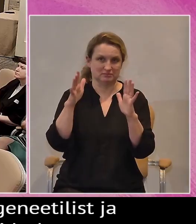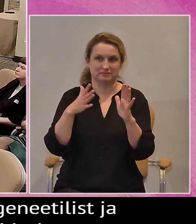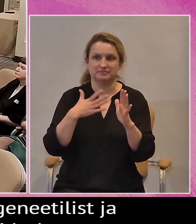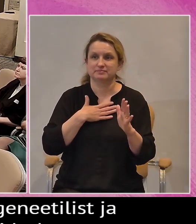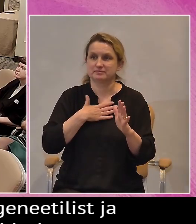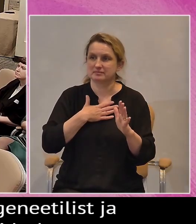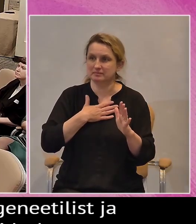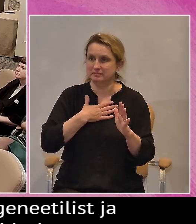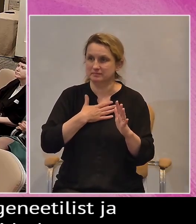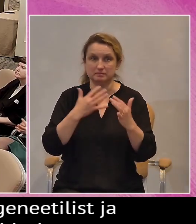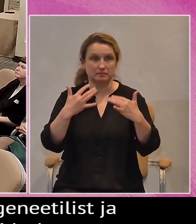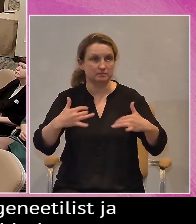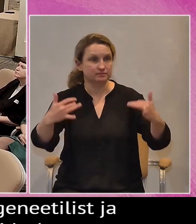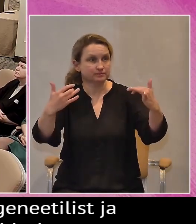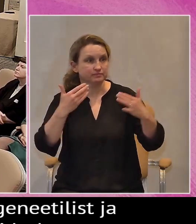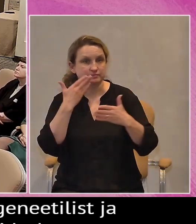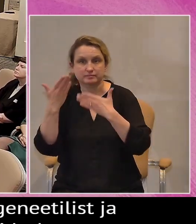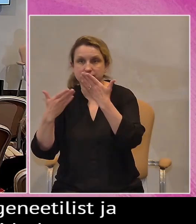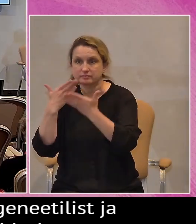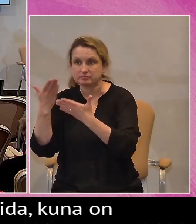Aitäh! On meil saalist küsimusi?